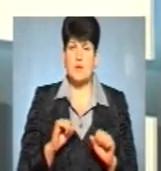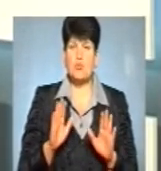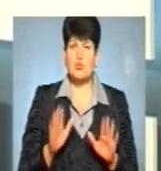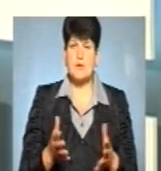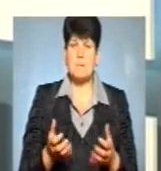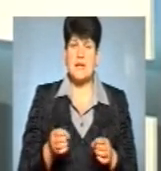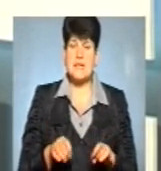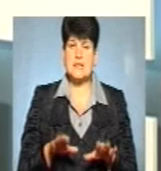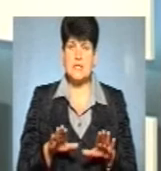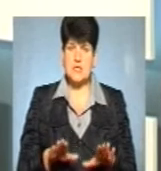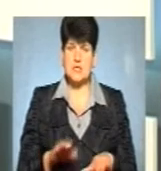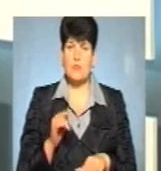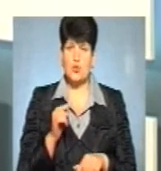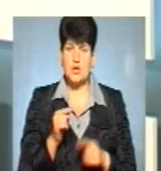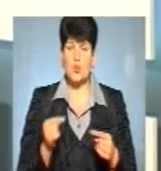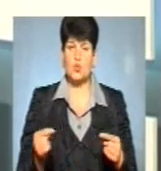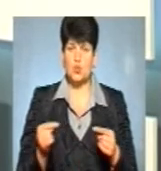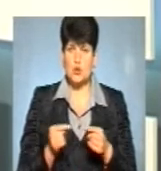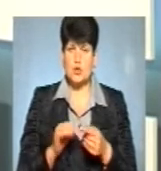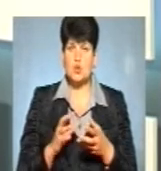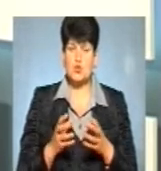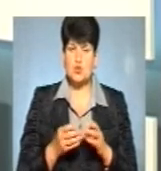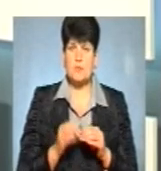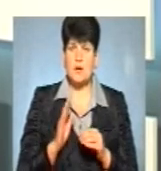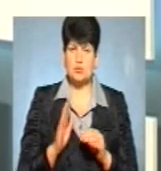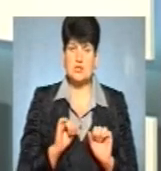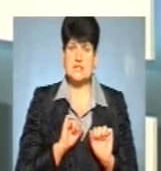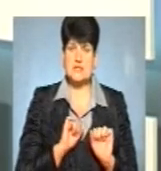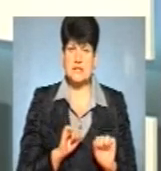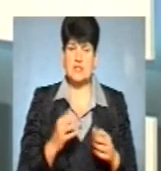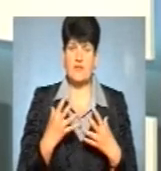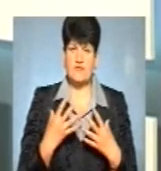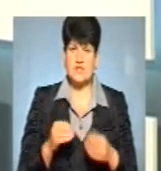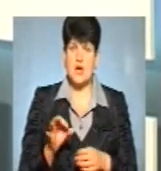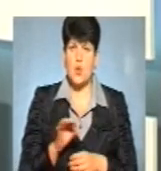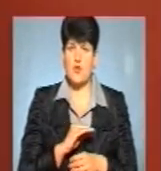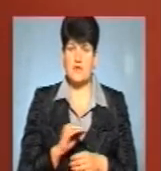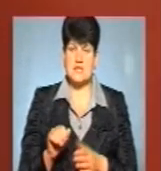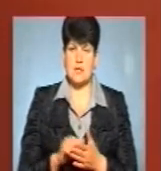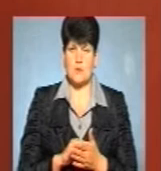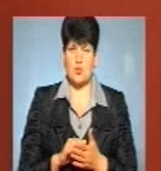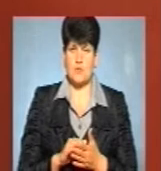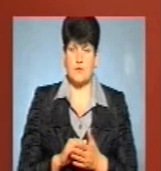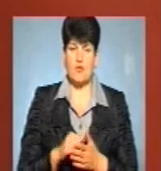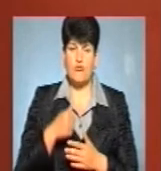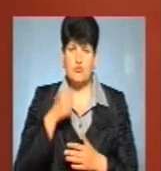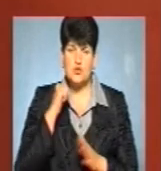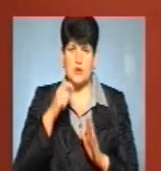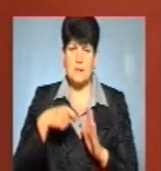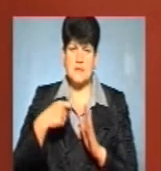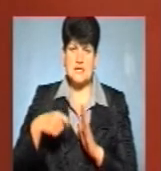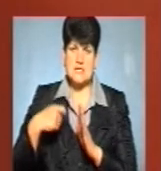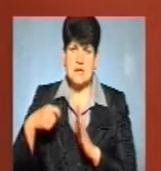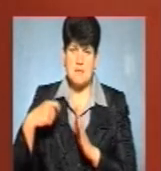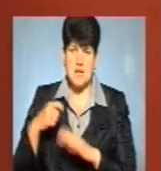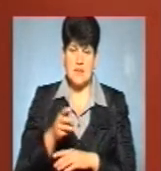прийнято рішення саме по тій уточненій сумі, яка буде захищена вже офіційними документами. Учора ми знімали відеоматеріали,